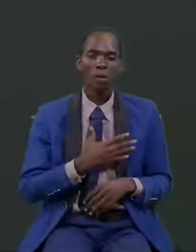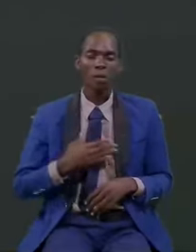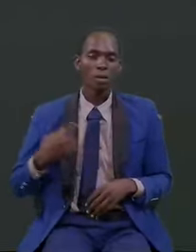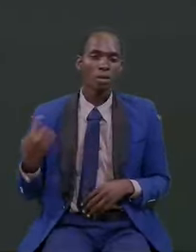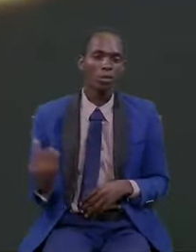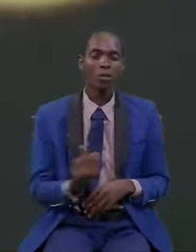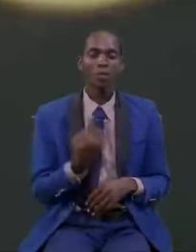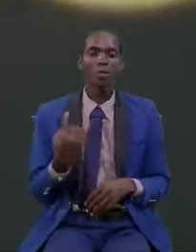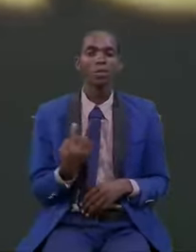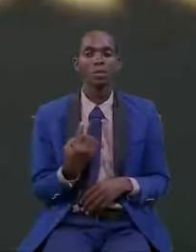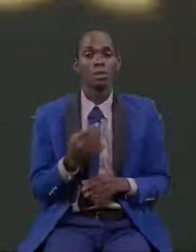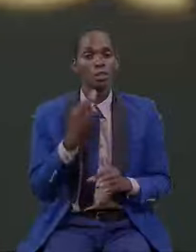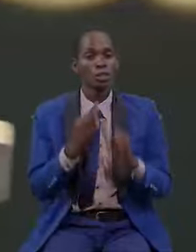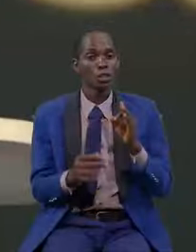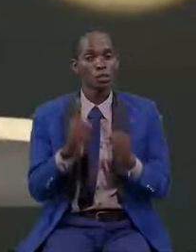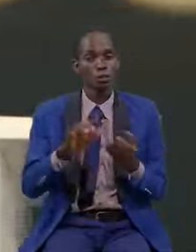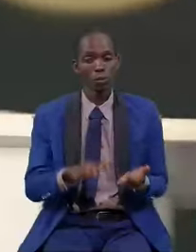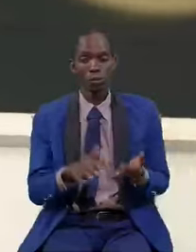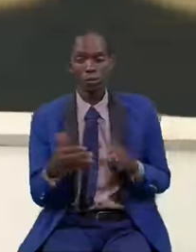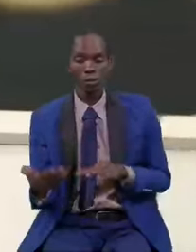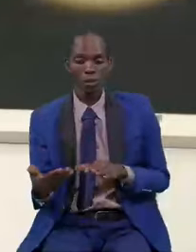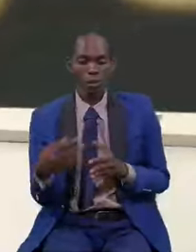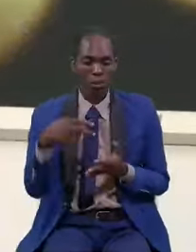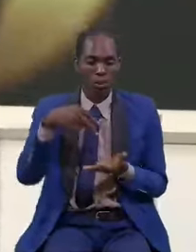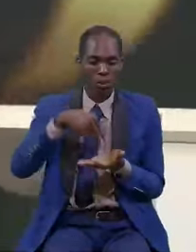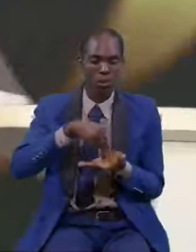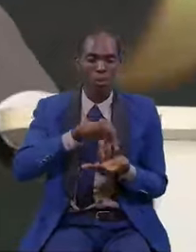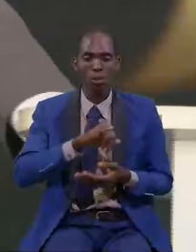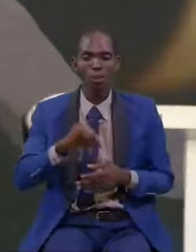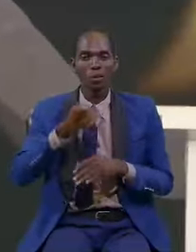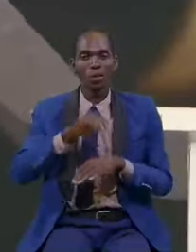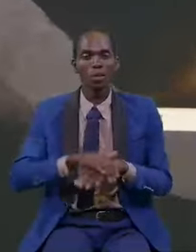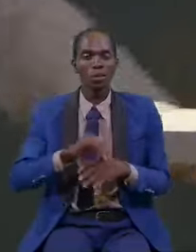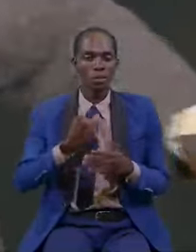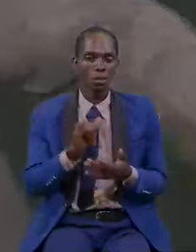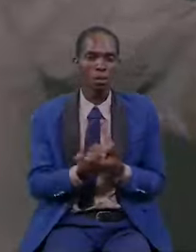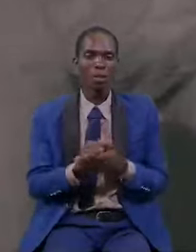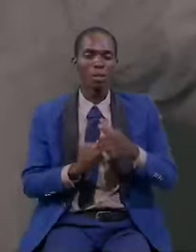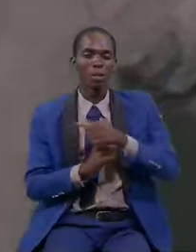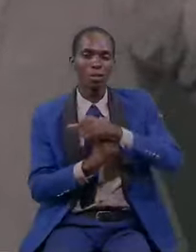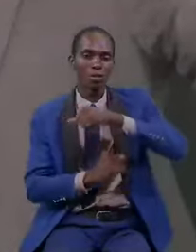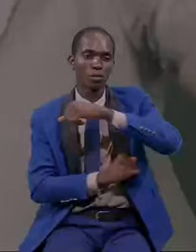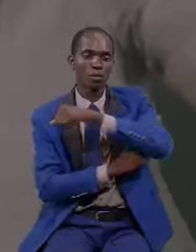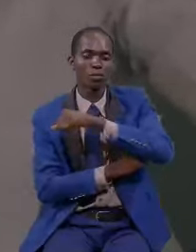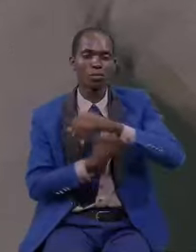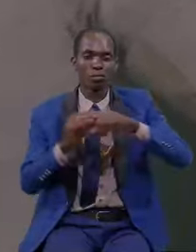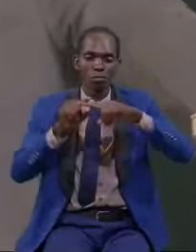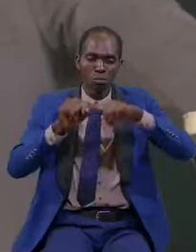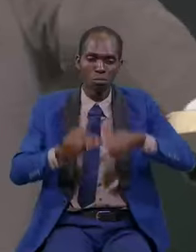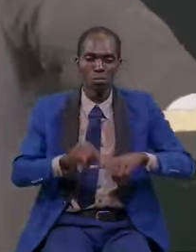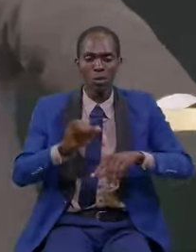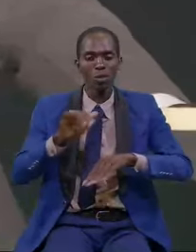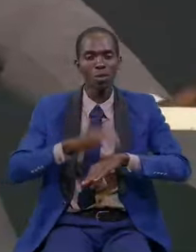jamais, si vous mourrez, étant debout sur ce fondement, vous appuyez sur